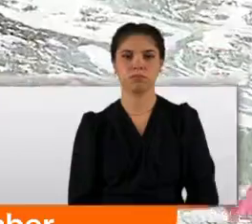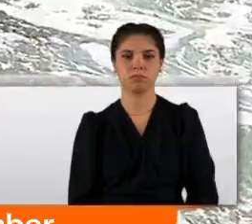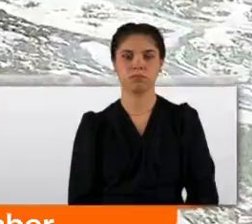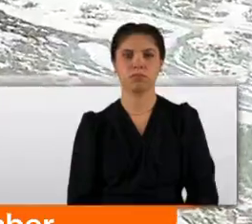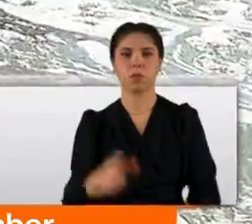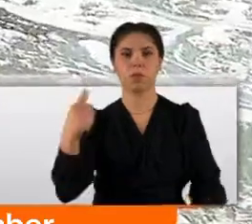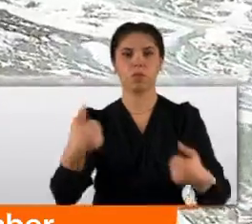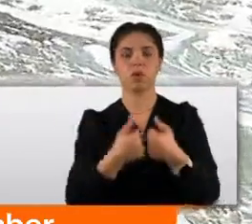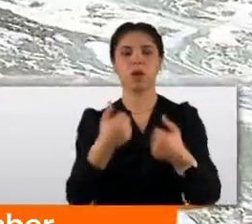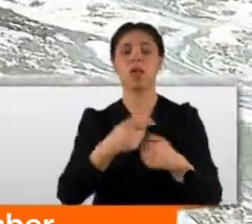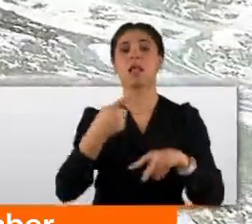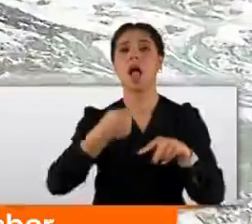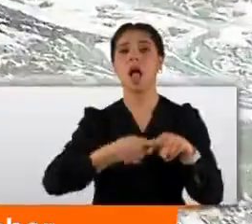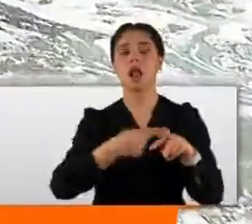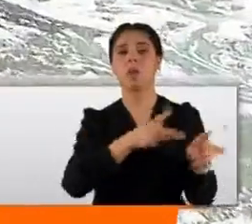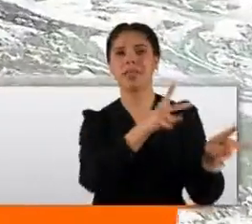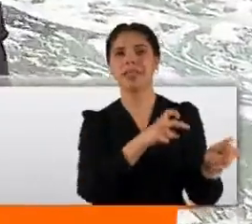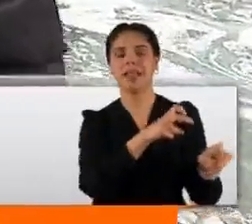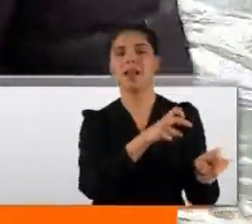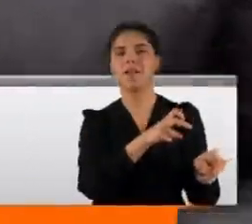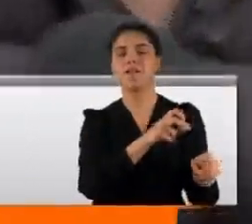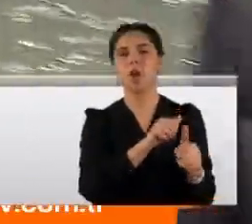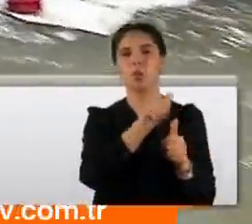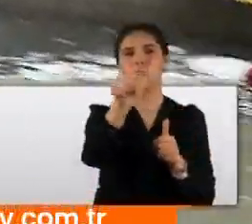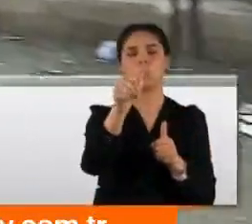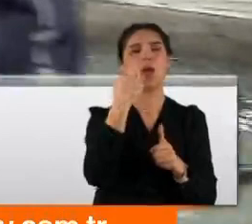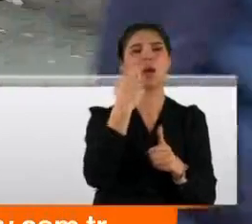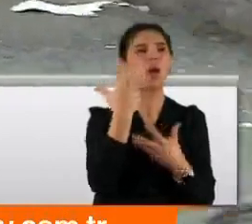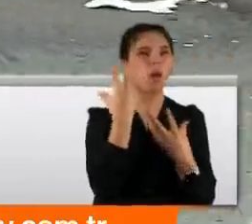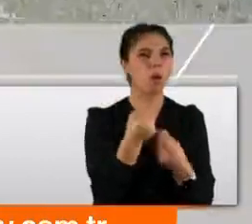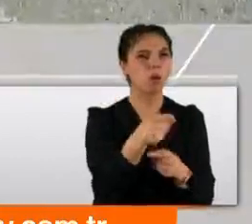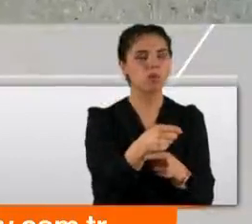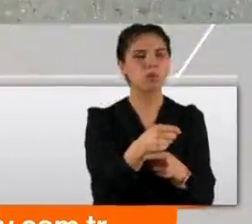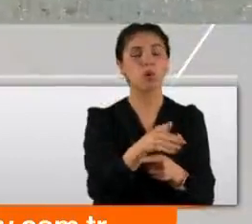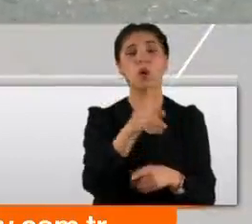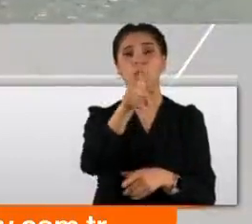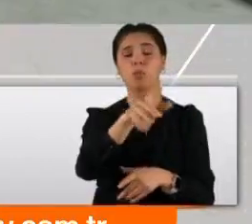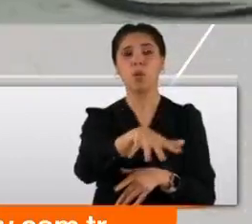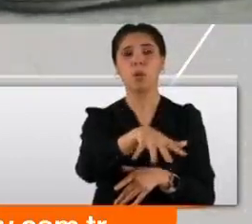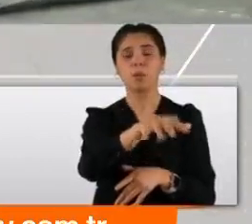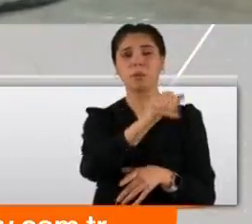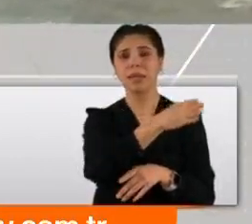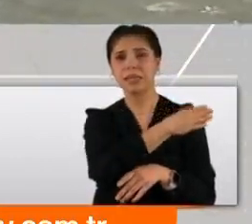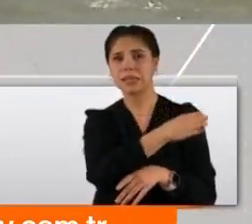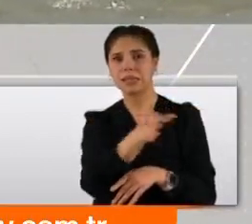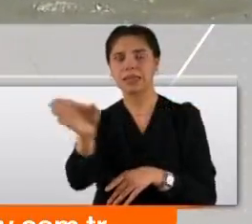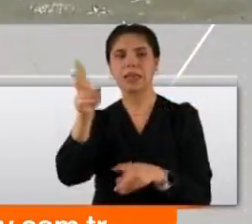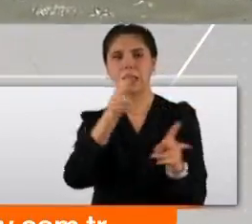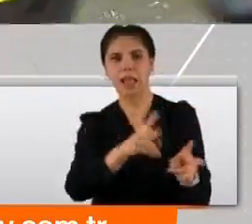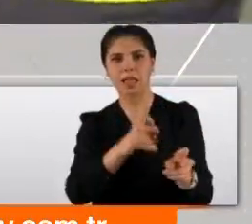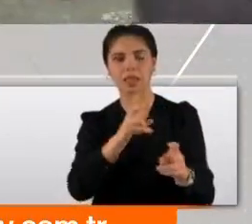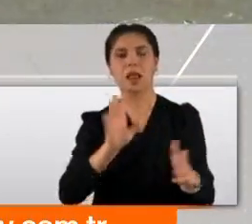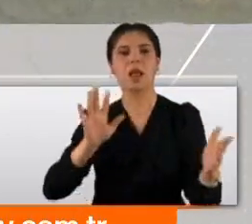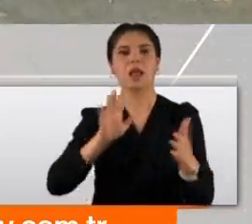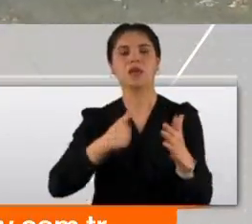Feci kaza Alibeyköy tramvay istasyonunun hemen birkaç yüz metre ilerisinde meydana geldi. İstasyondan çıkan tramvay buradan karşıdan